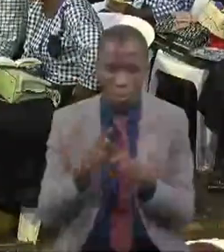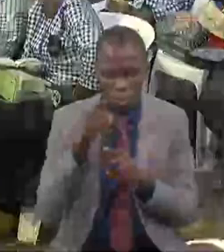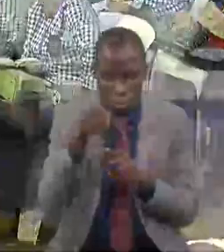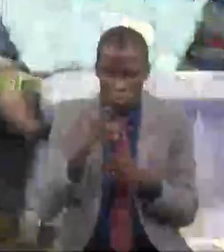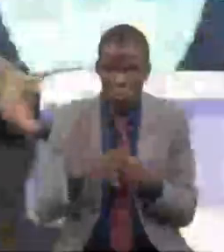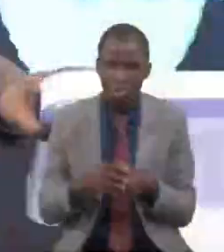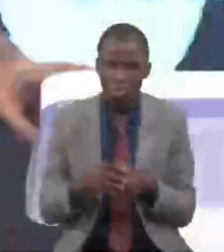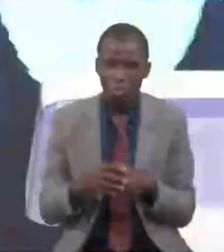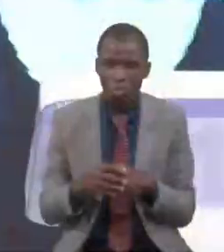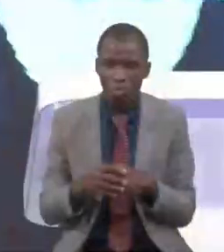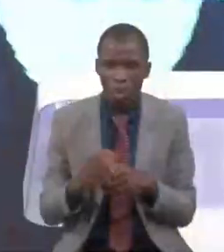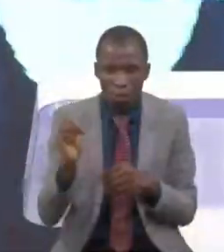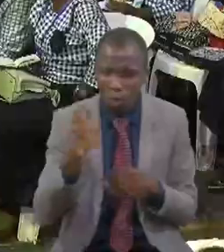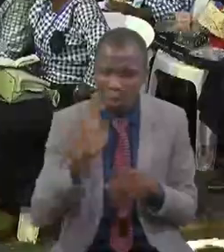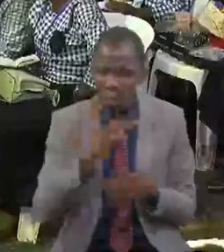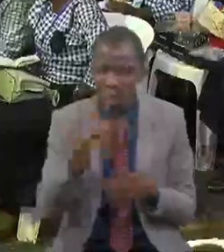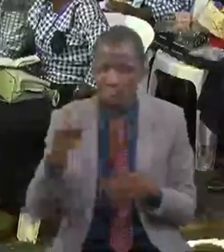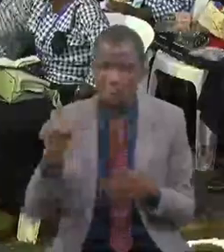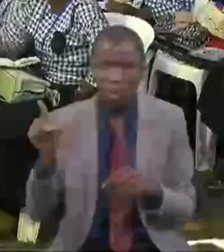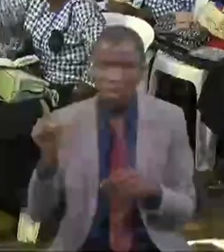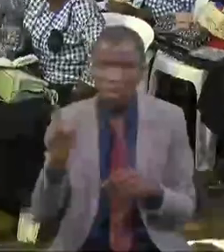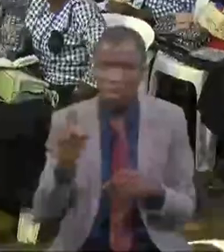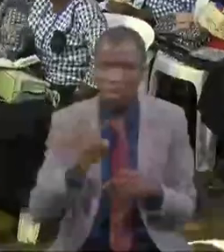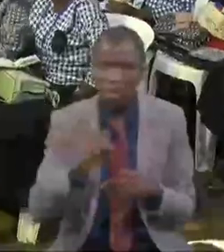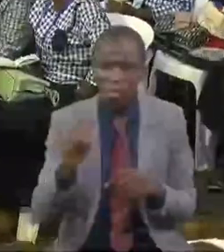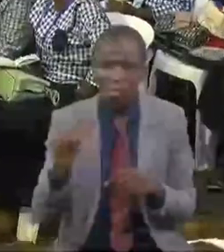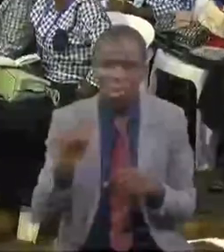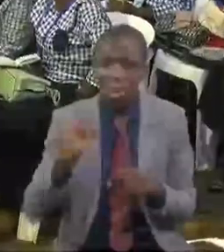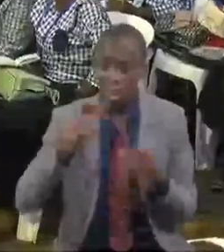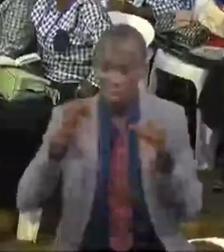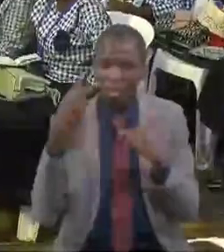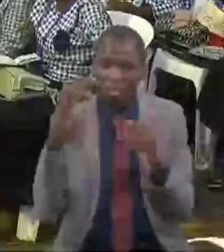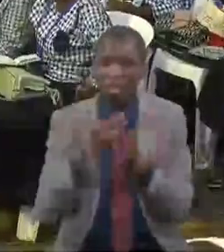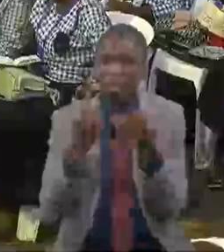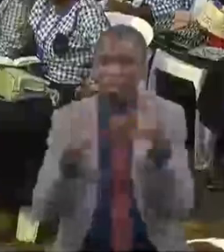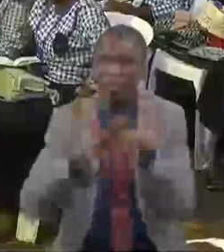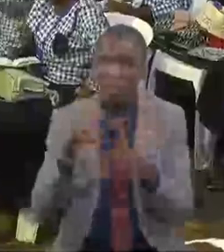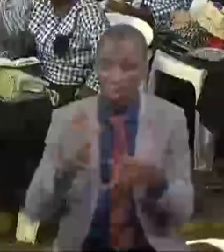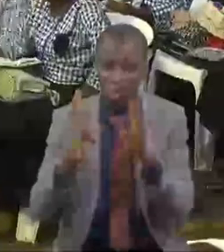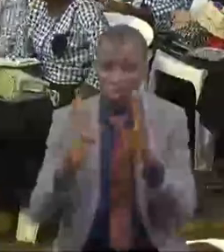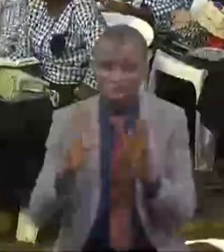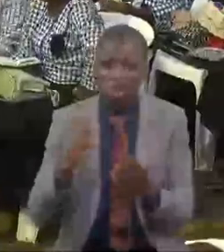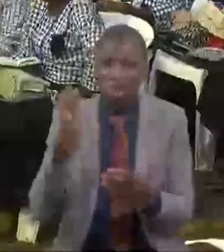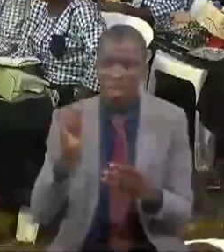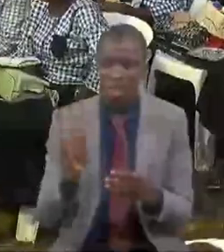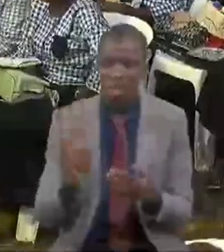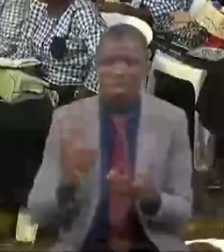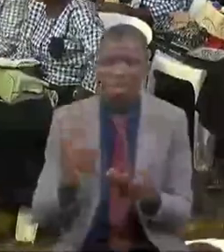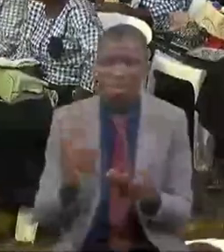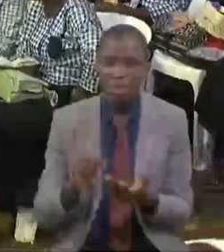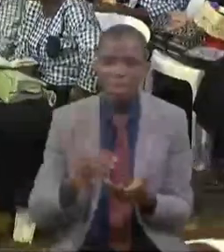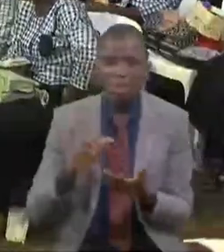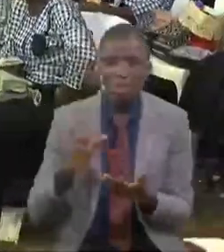où où êtes-vous ah je peux le voir cela viendra sur vous